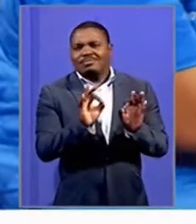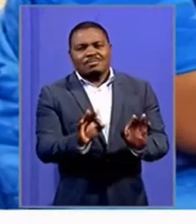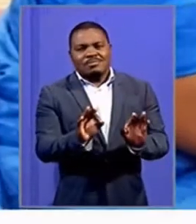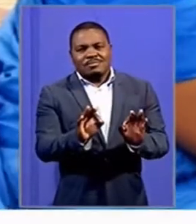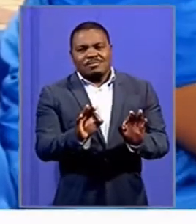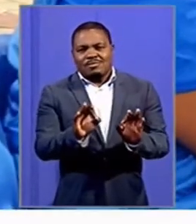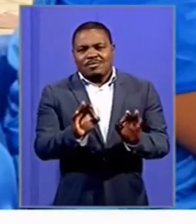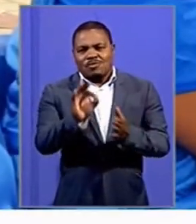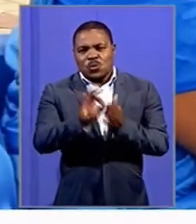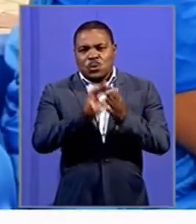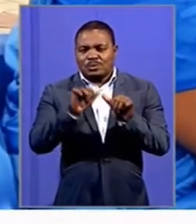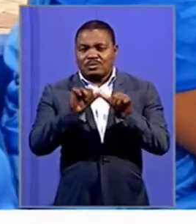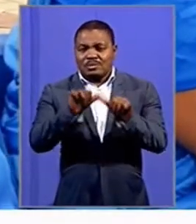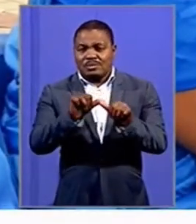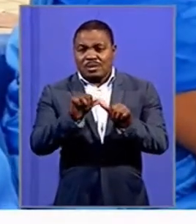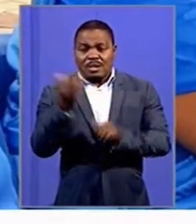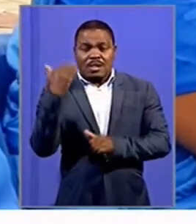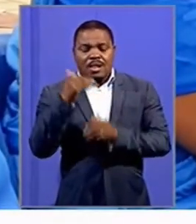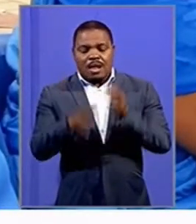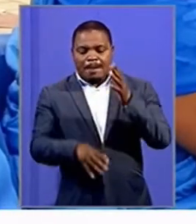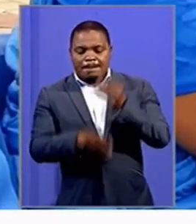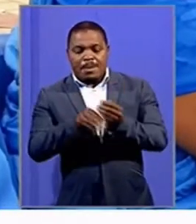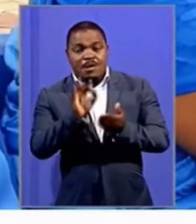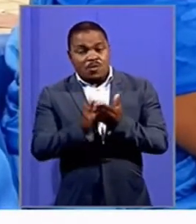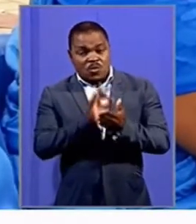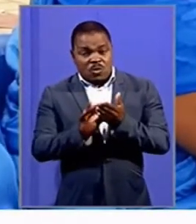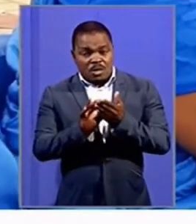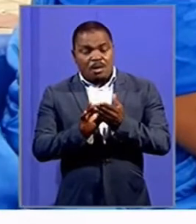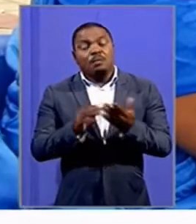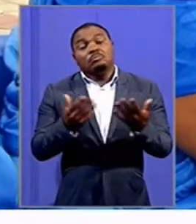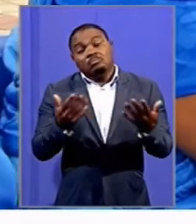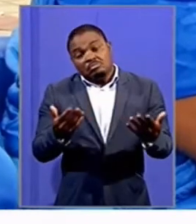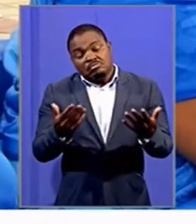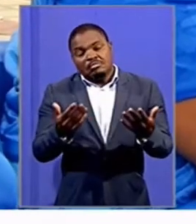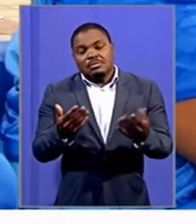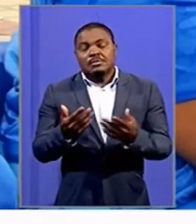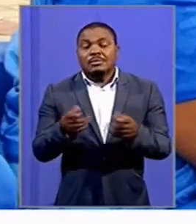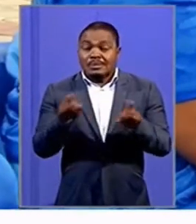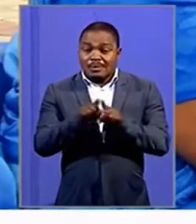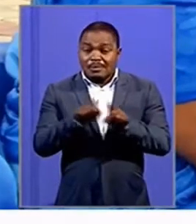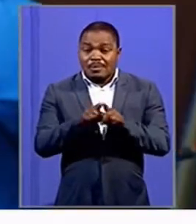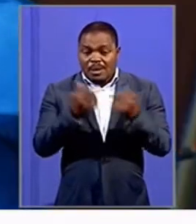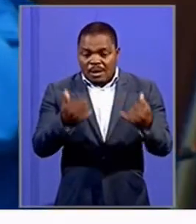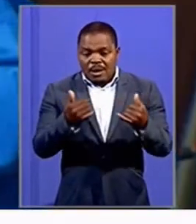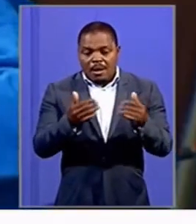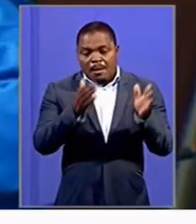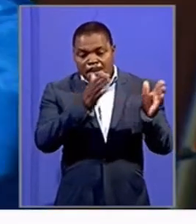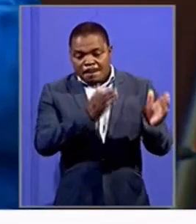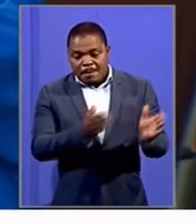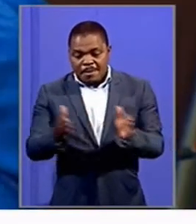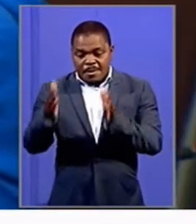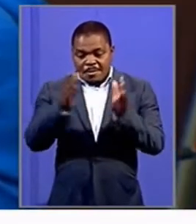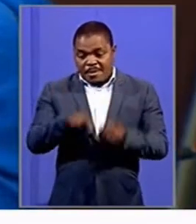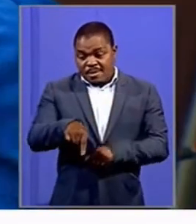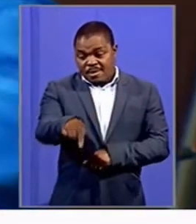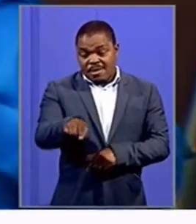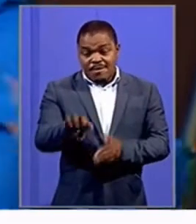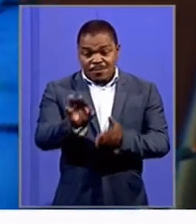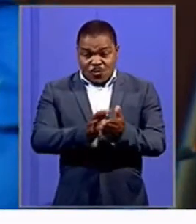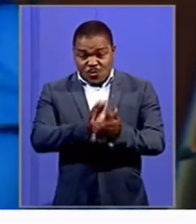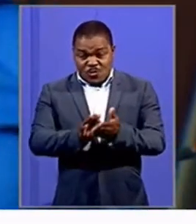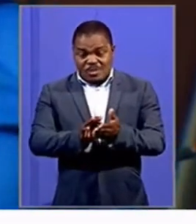tswelela ka dikgetho tseo tsa di-by-elections. Yaanong le go prepare tsona dikgetho tseno go ile ga